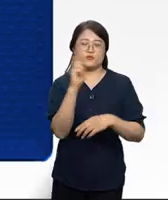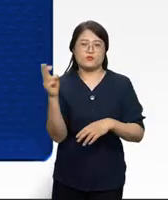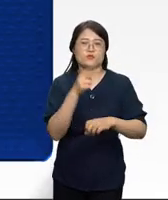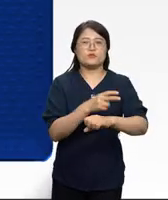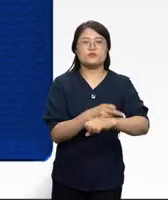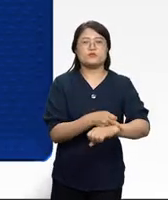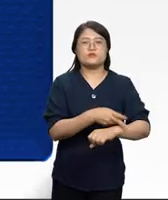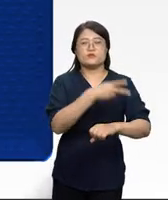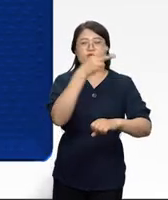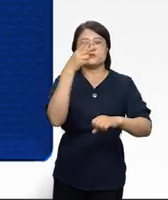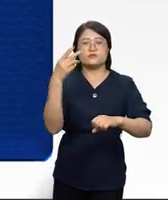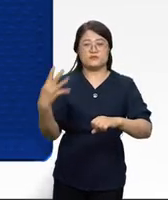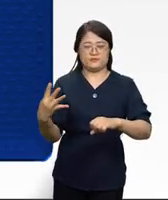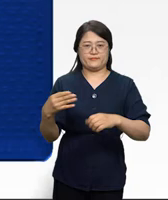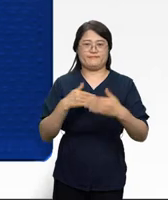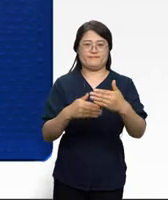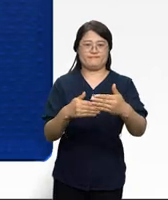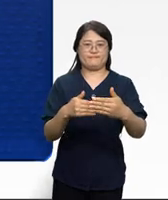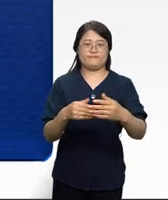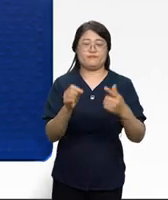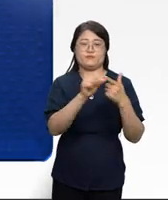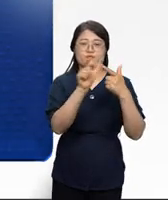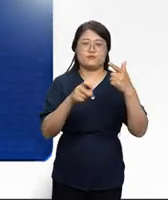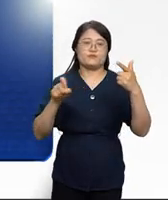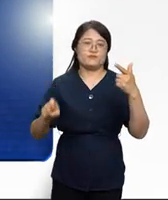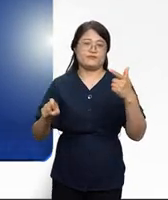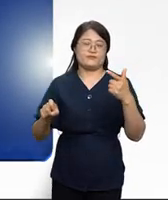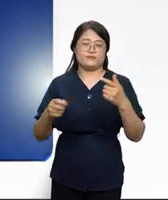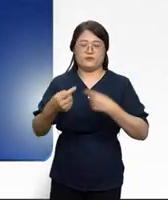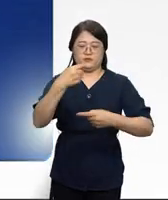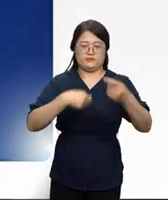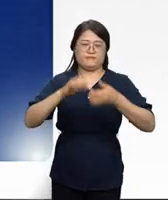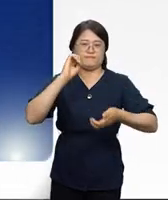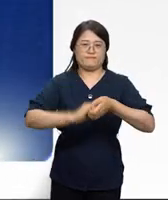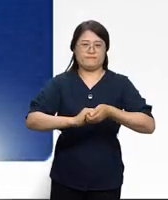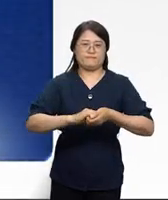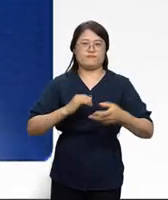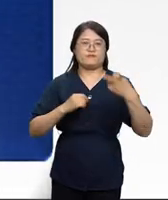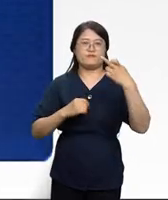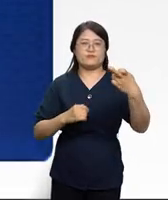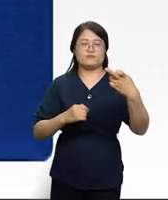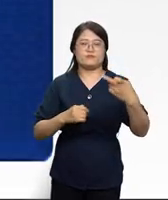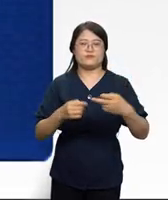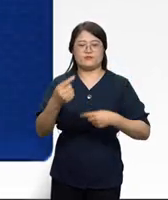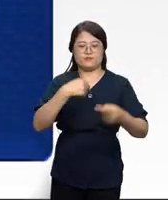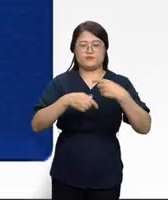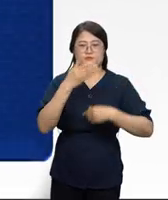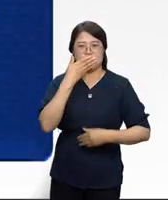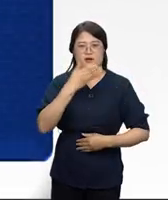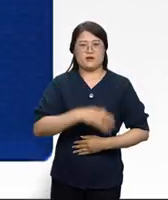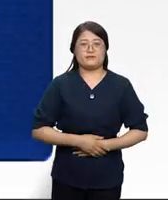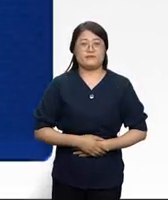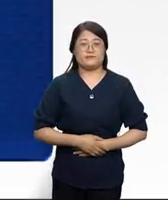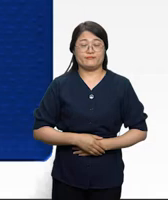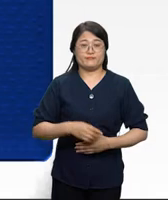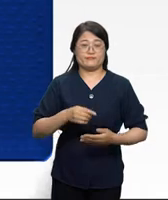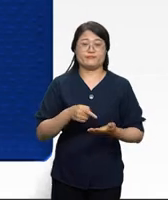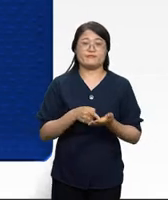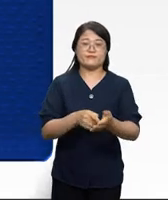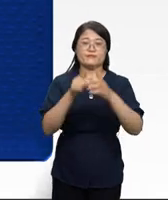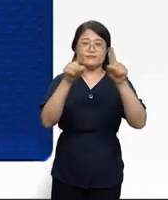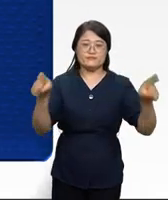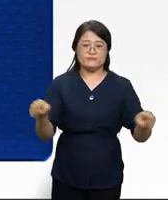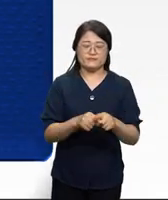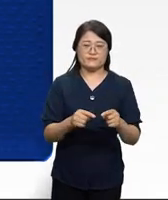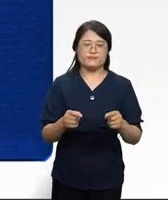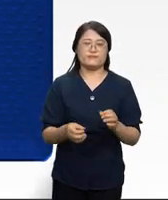2시에서 4시까지 진행될 예정이며 6월 10일까지 12명을 선착순으로 신청받습니다. 신청서는 시